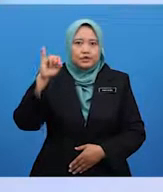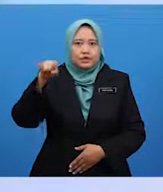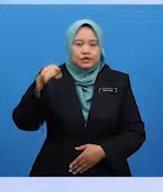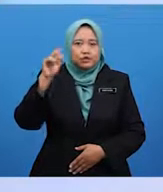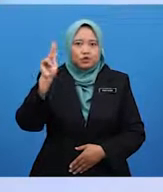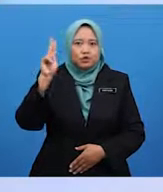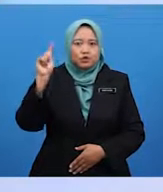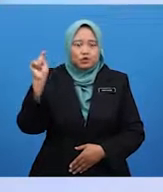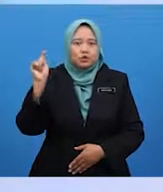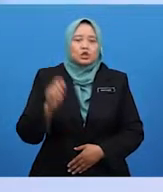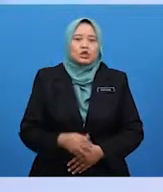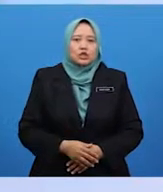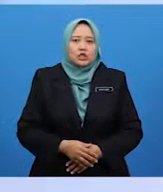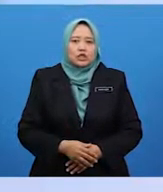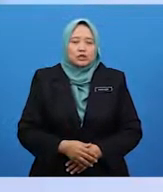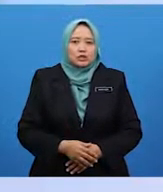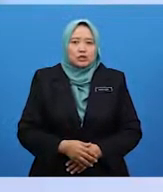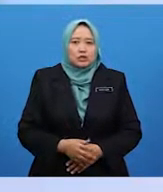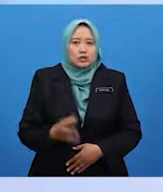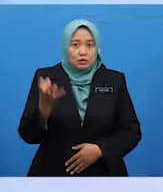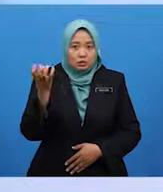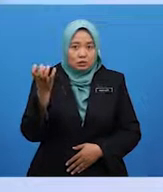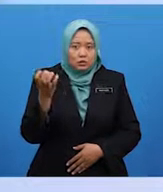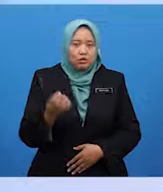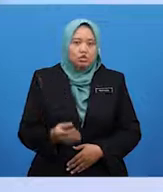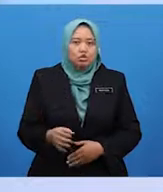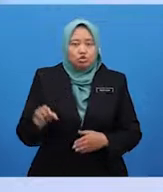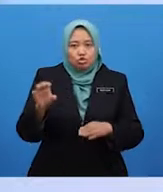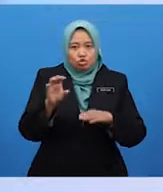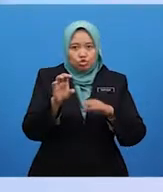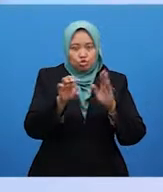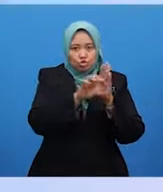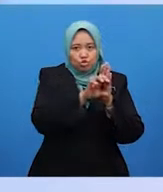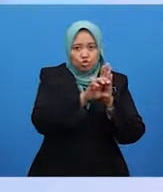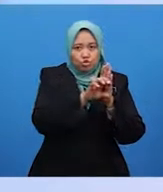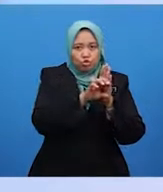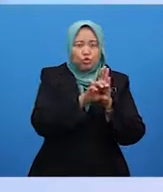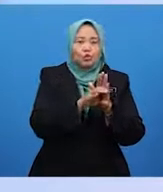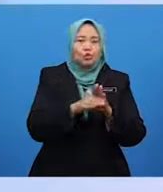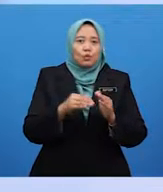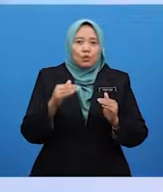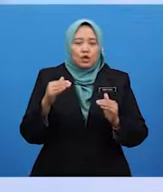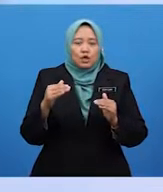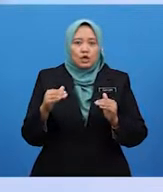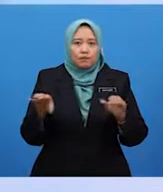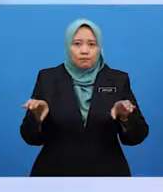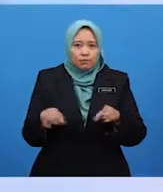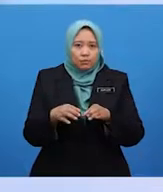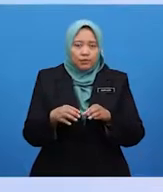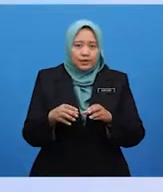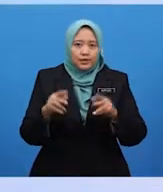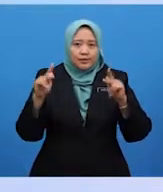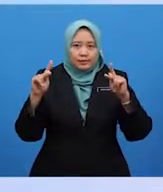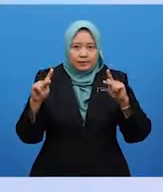terdiri daripada struktur buatan manusia seperti bangunan gazebo, arca, bangku, laluan pejalan kaki dan kerusi